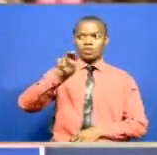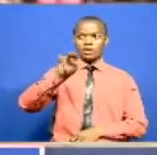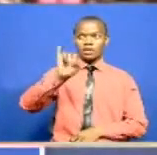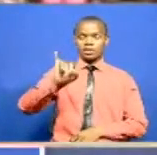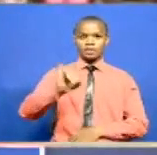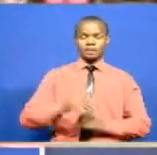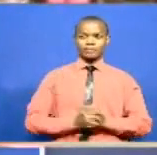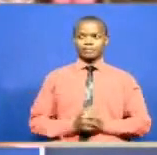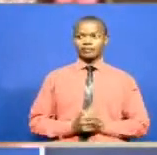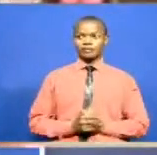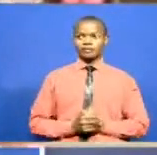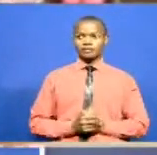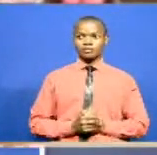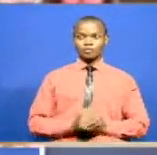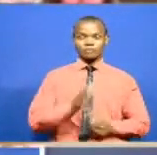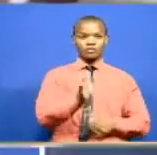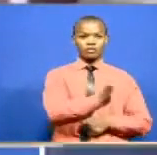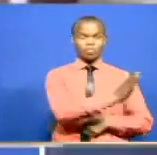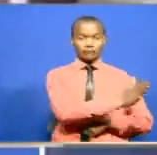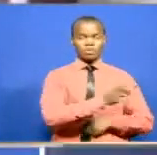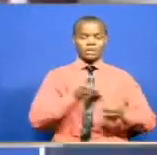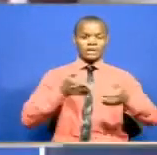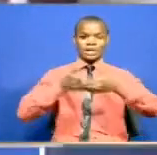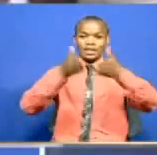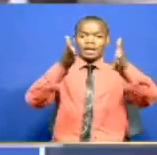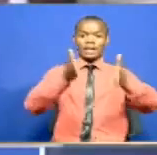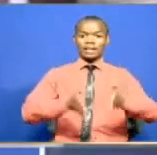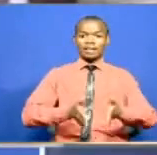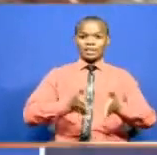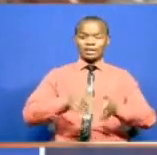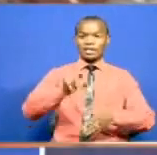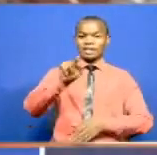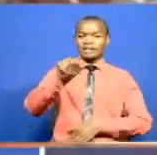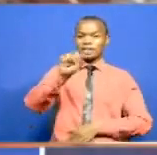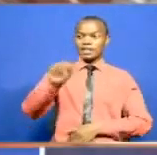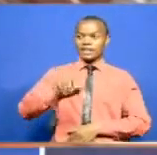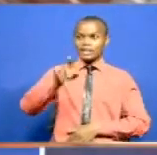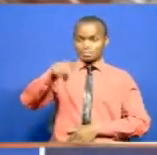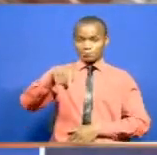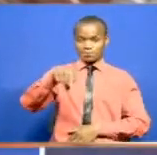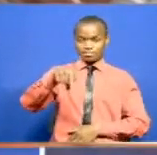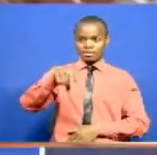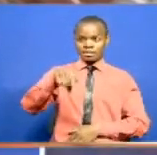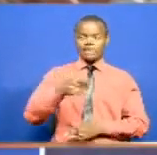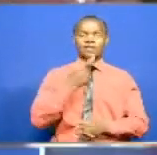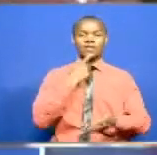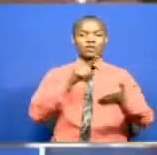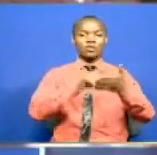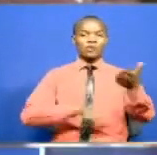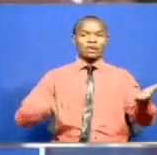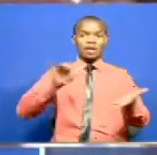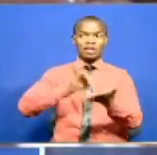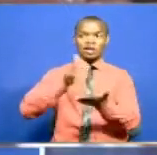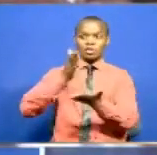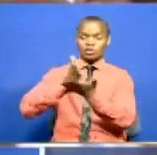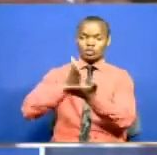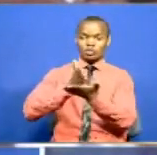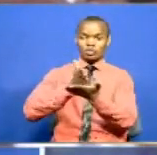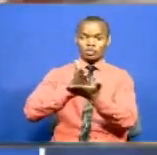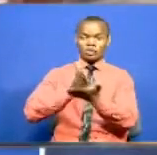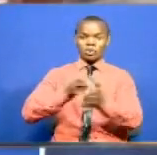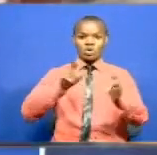Asanteni sana. Kwingineko, kiongozi wa chama cha The Service Party TSP Mwangi Kiunjuri amesema matokeo uchaguzi huo